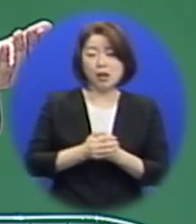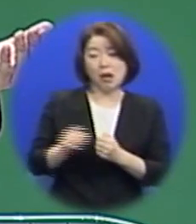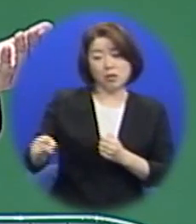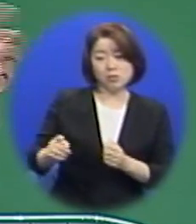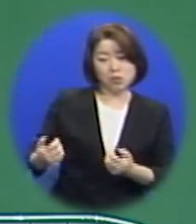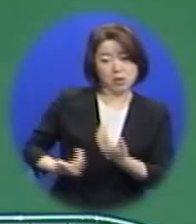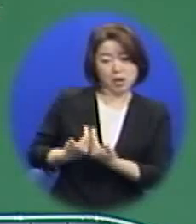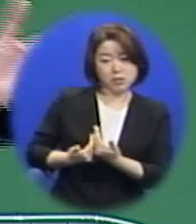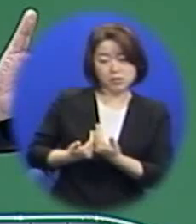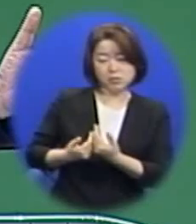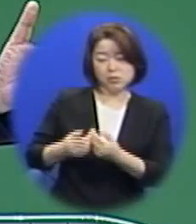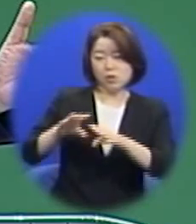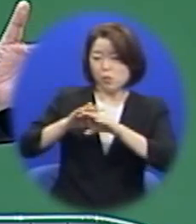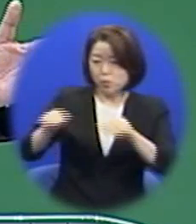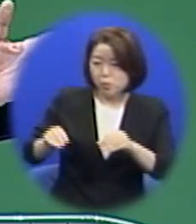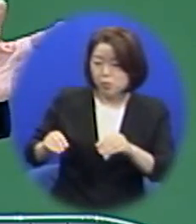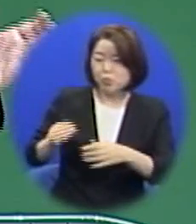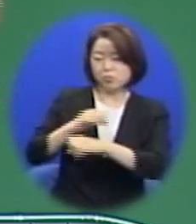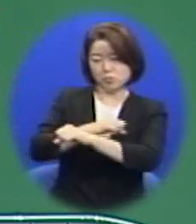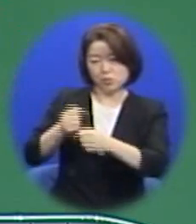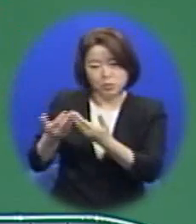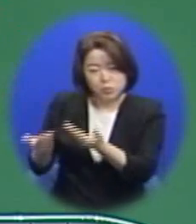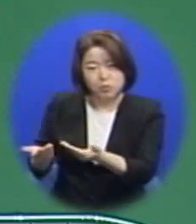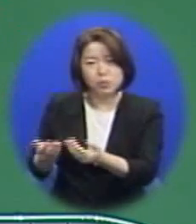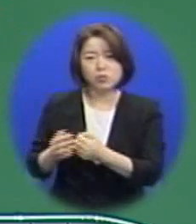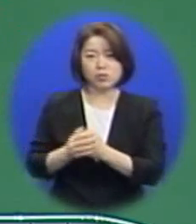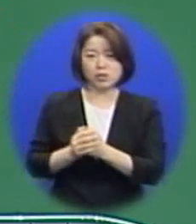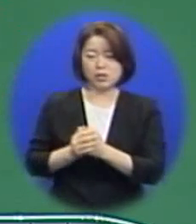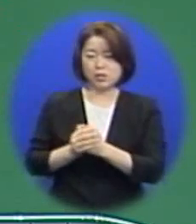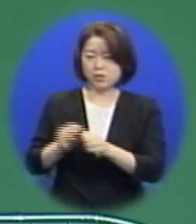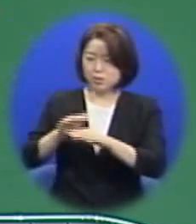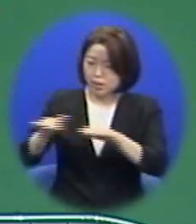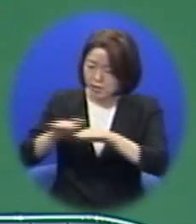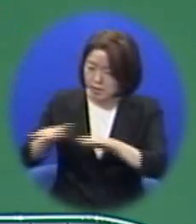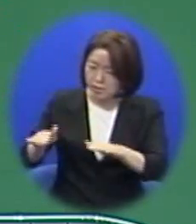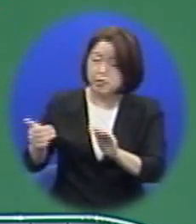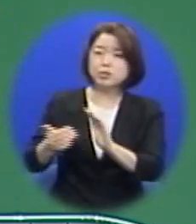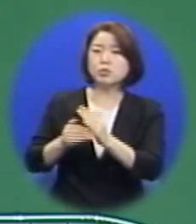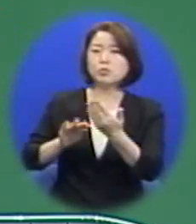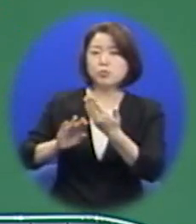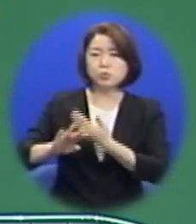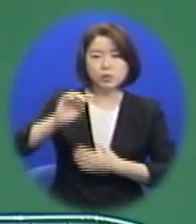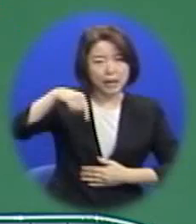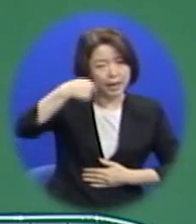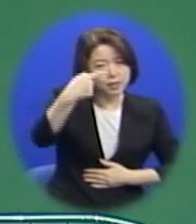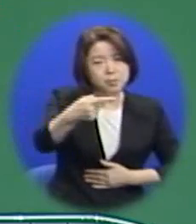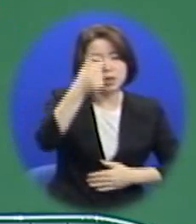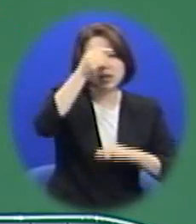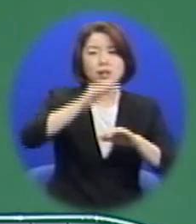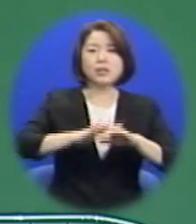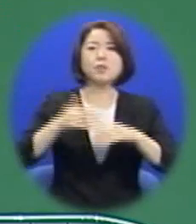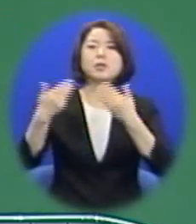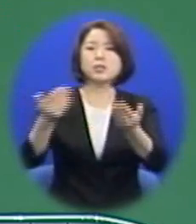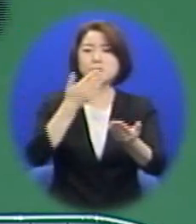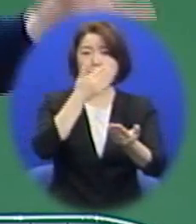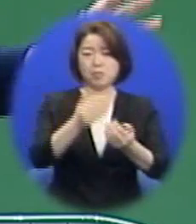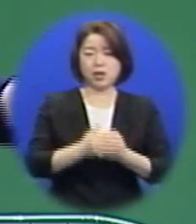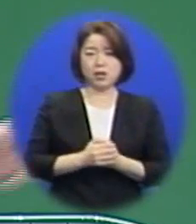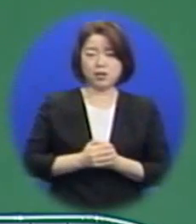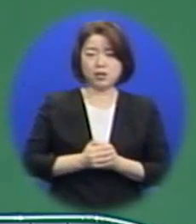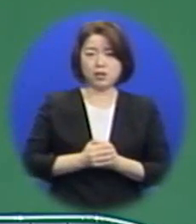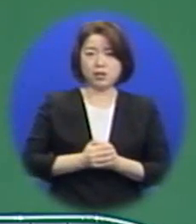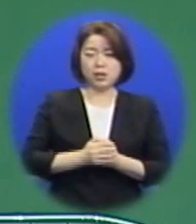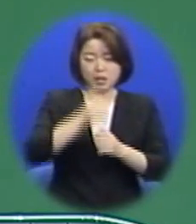구하고 그리고 화해하고 그리고 나서야 하나님께 예배 드릴 수 있는 겁니다. 예배는 우리의 삶을